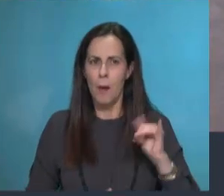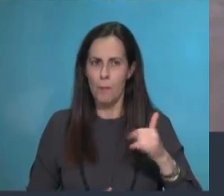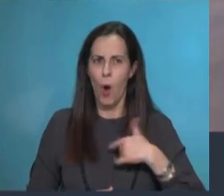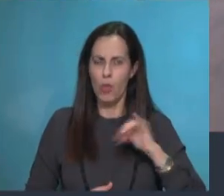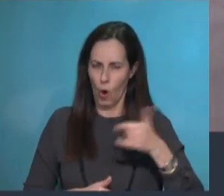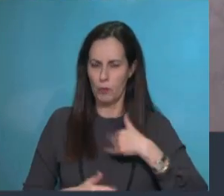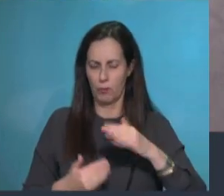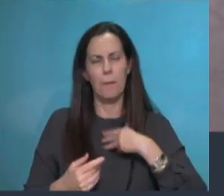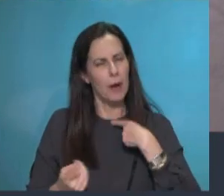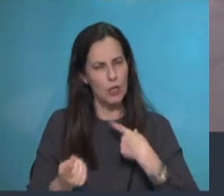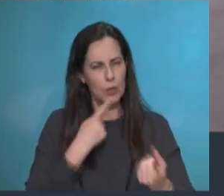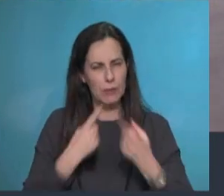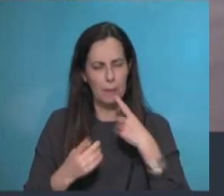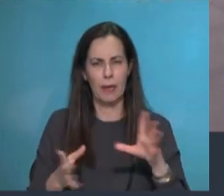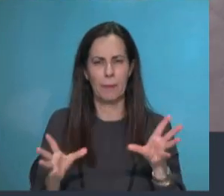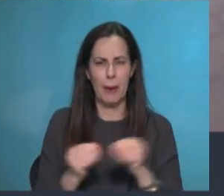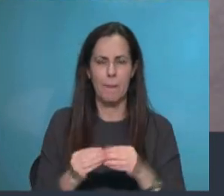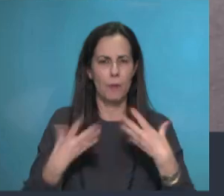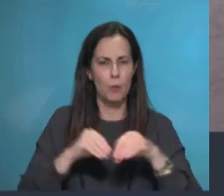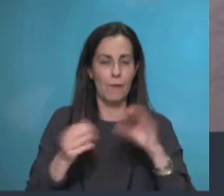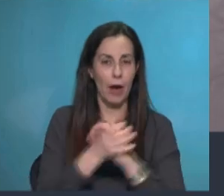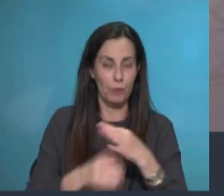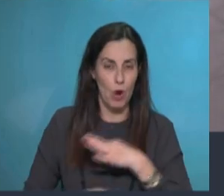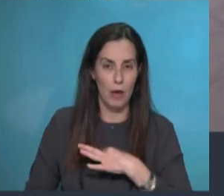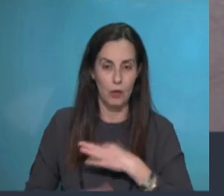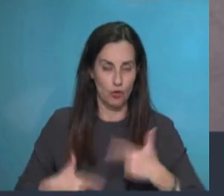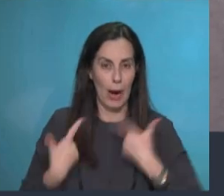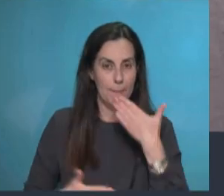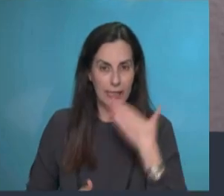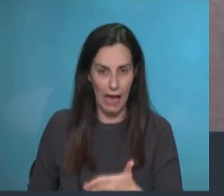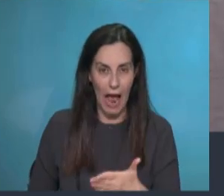גם משיחות שאני מקיימת עם משפחה וחברים שחיים בארץ,